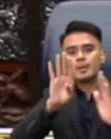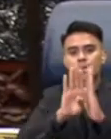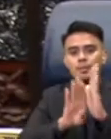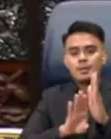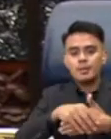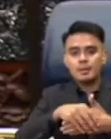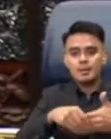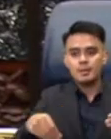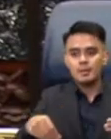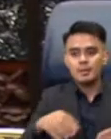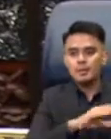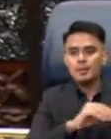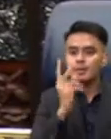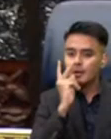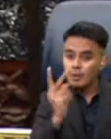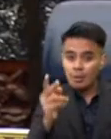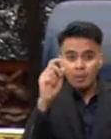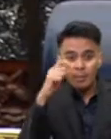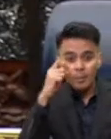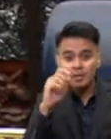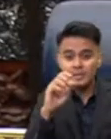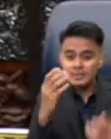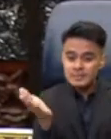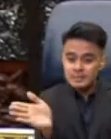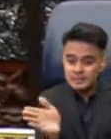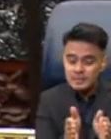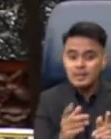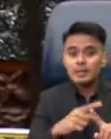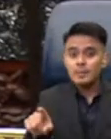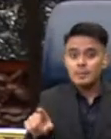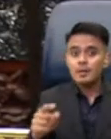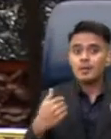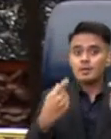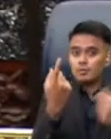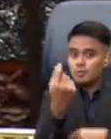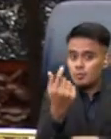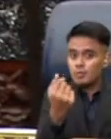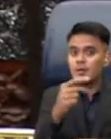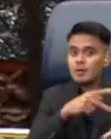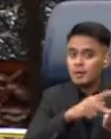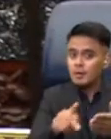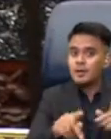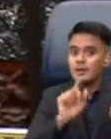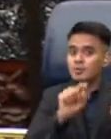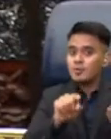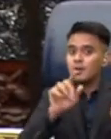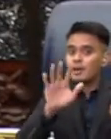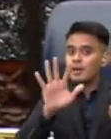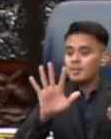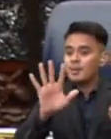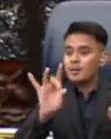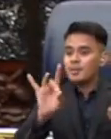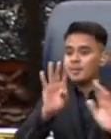kita nampak bawang tu kecil 1.5 bilion Ustaz bagan